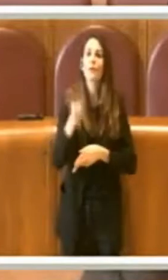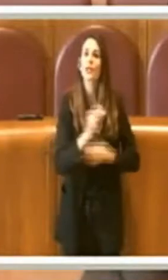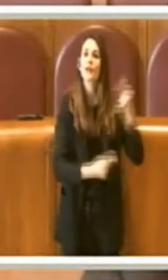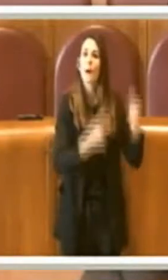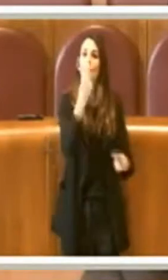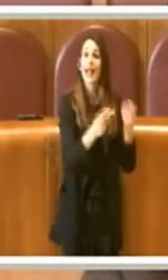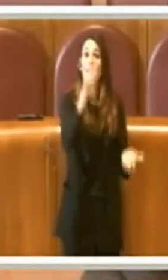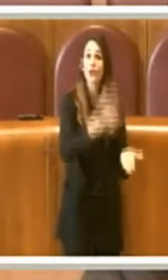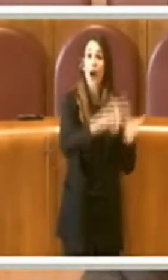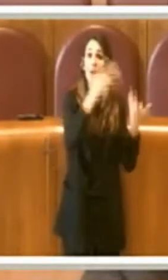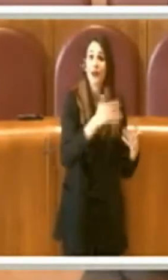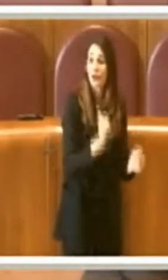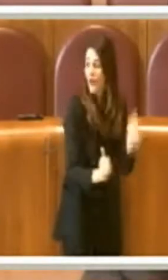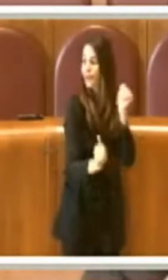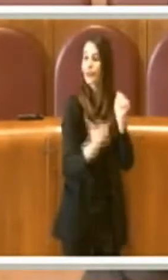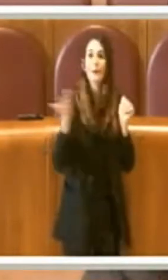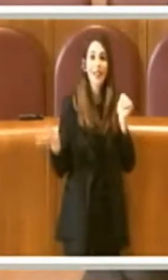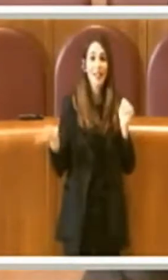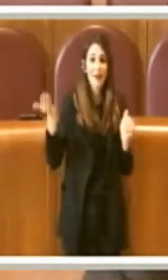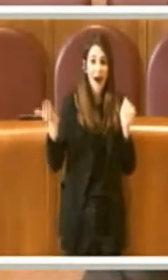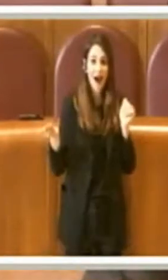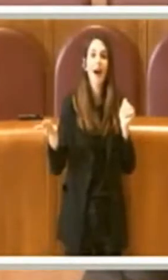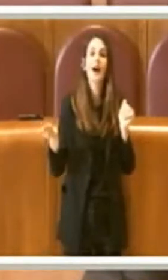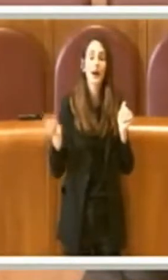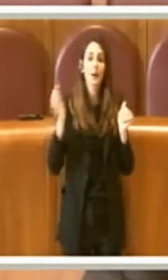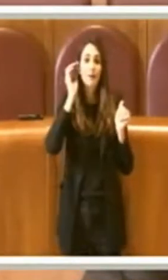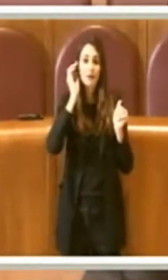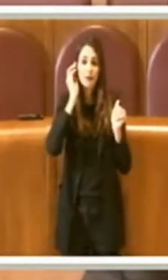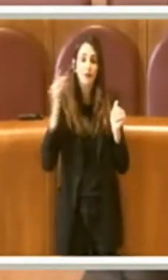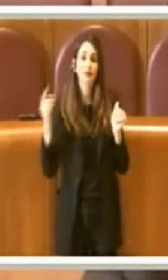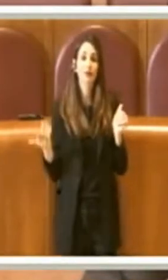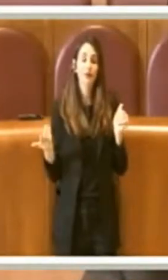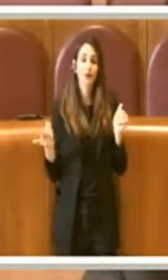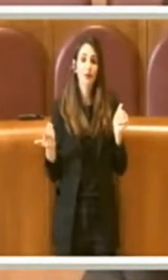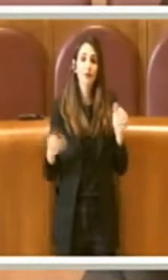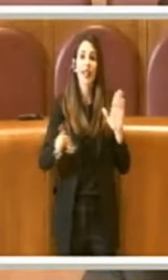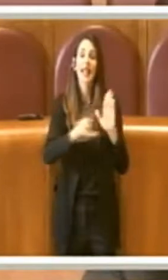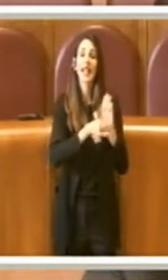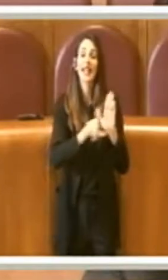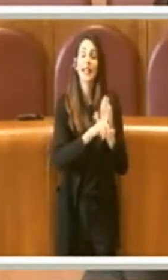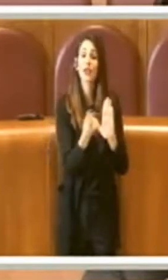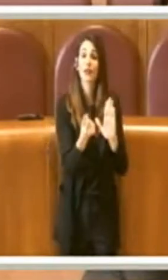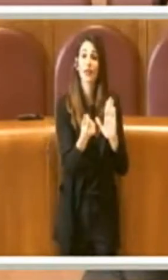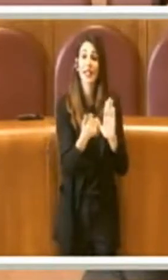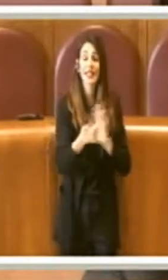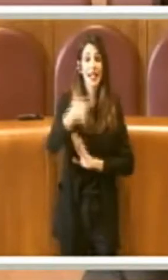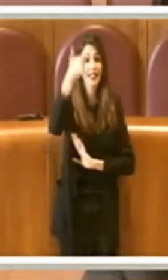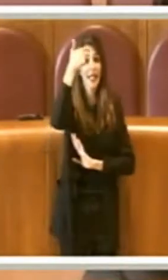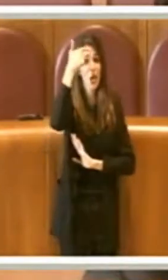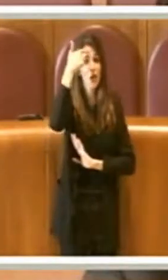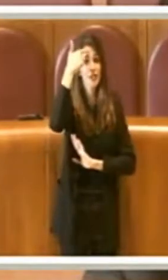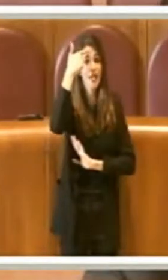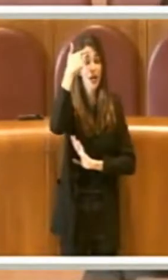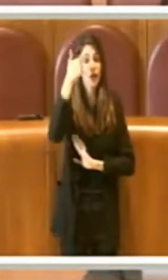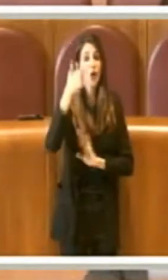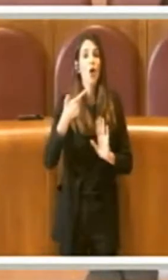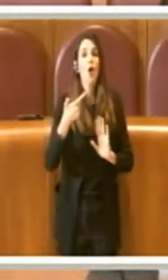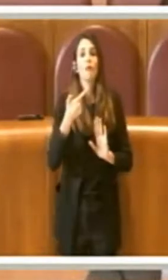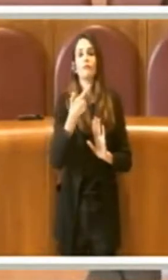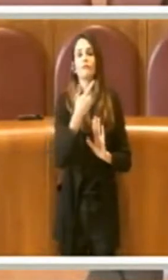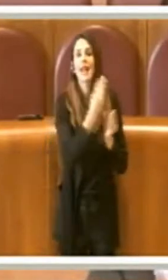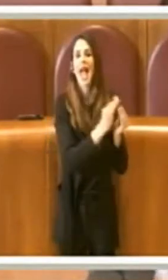conseguenze che derivano dall'approvazione della legge finanziaria del bilancio dello Stato che ricadono sugli enti locali, noi li